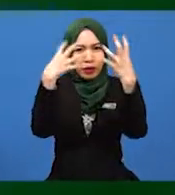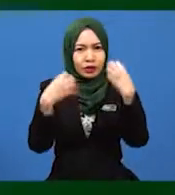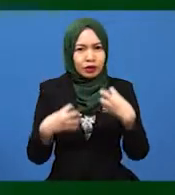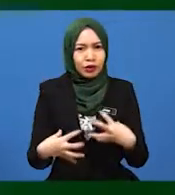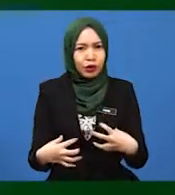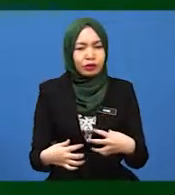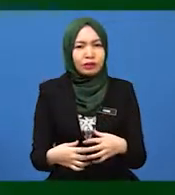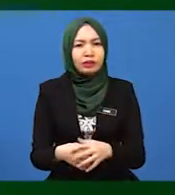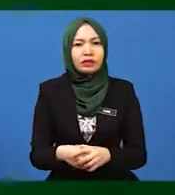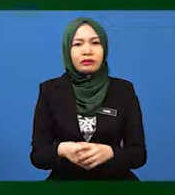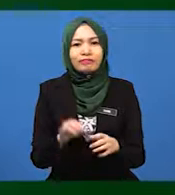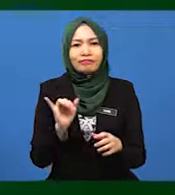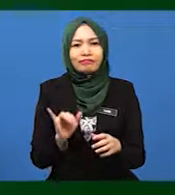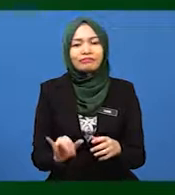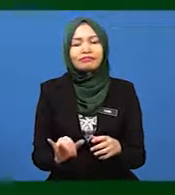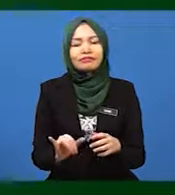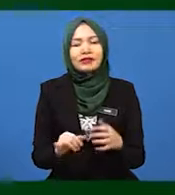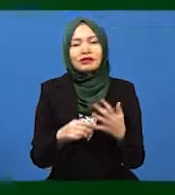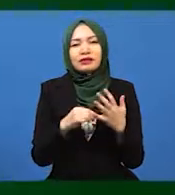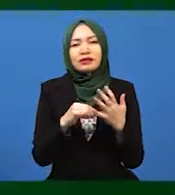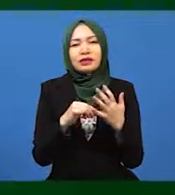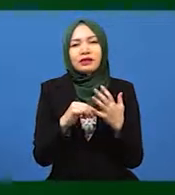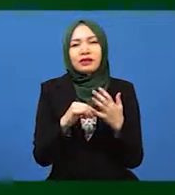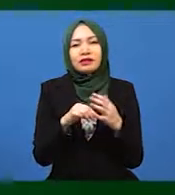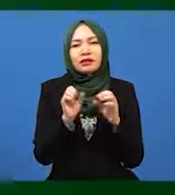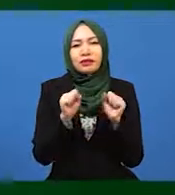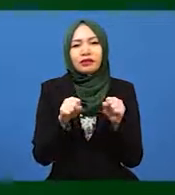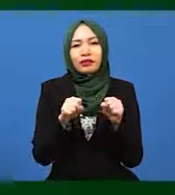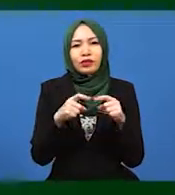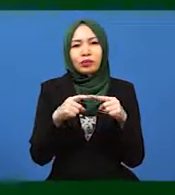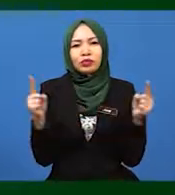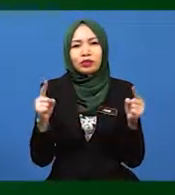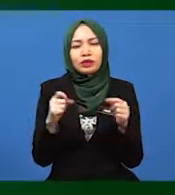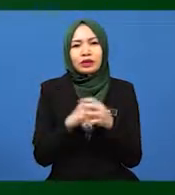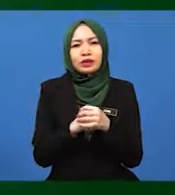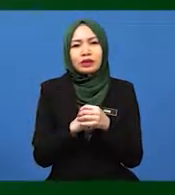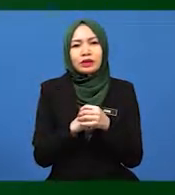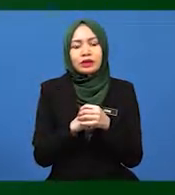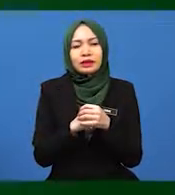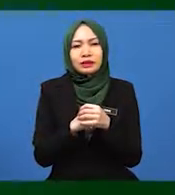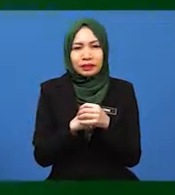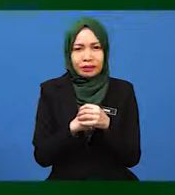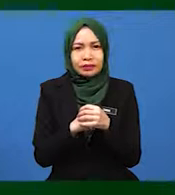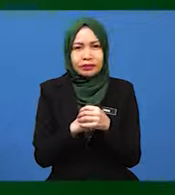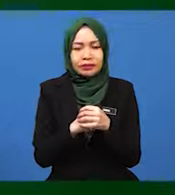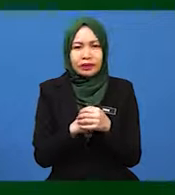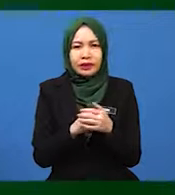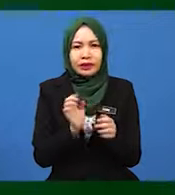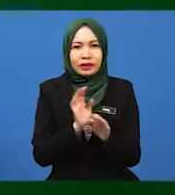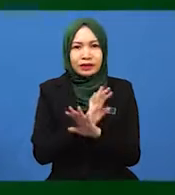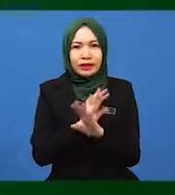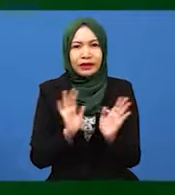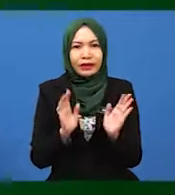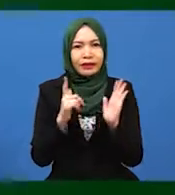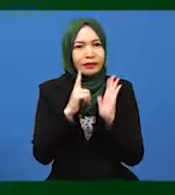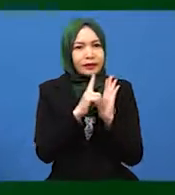terputus. Bahaya murid-murid, jangan main mercun. Jangan main